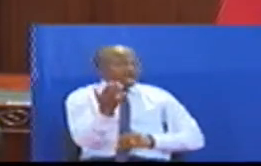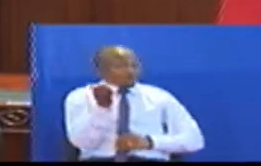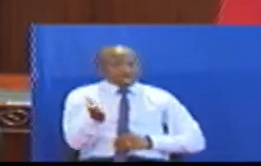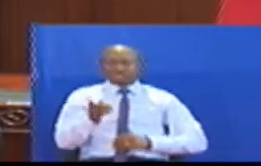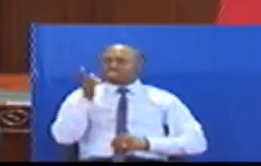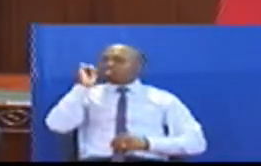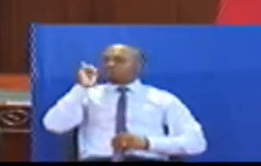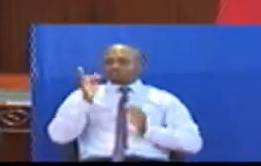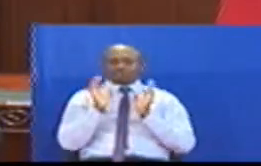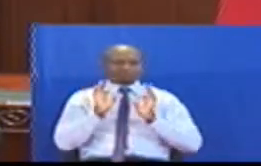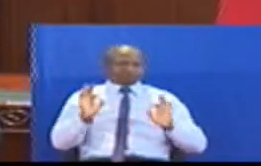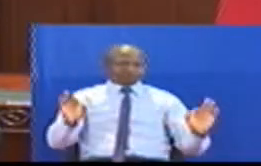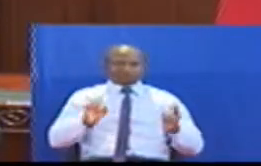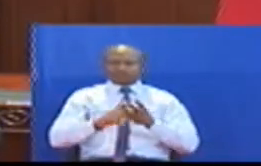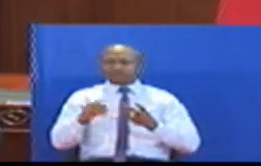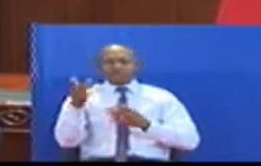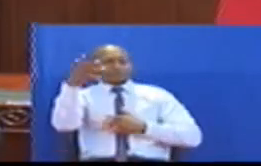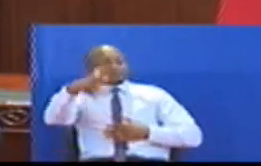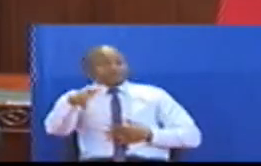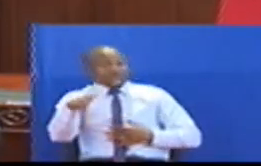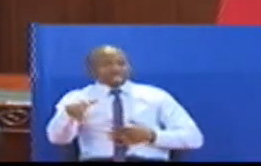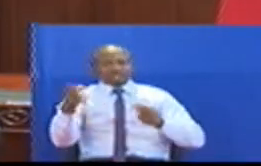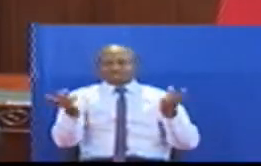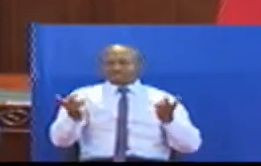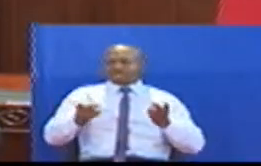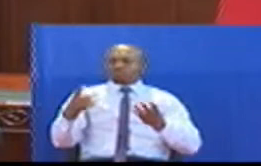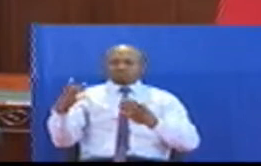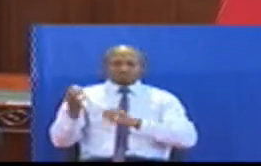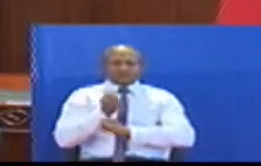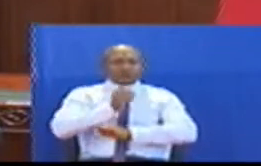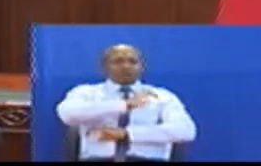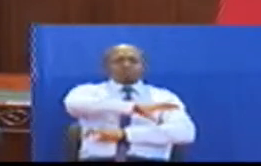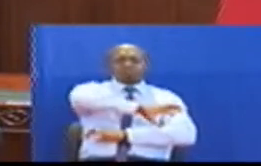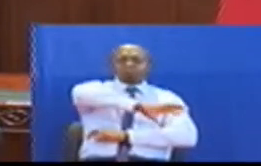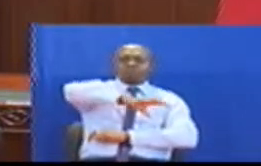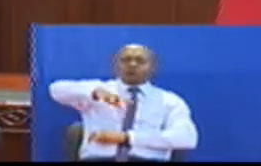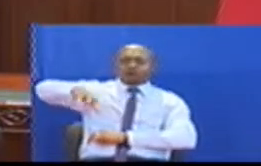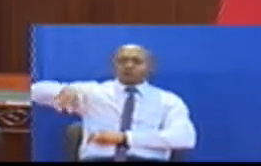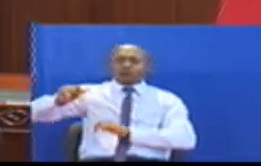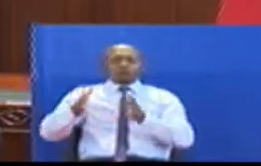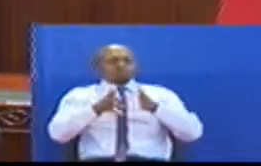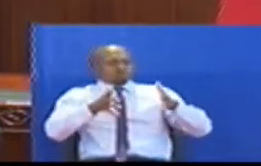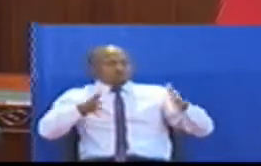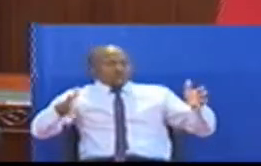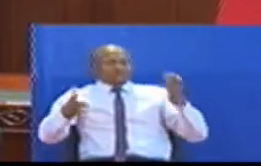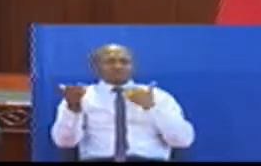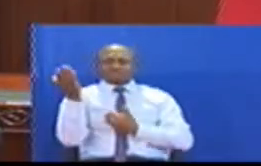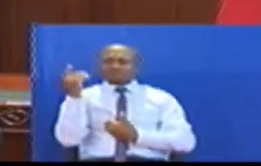historia. Kwa upande wa maji, kwa mara ya kwanza tumepata bwawa kubwa. Maana tulikuwa na bwawa la Utiati